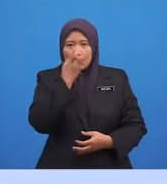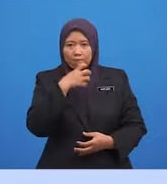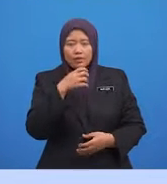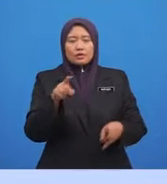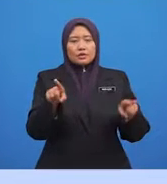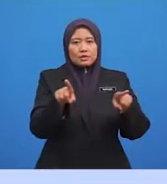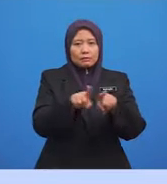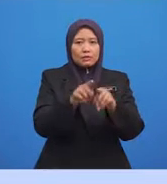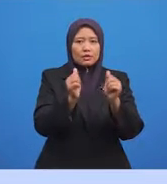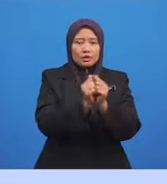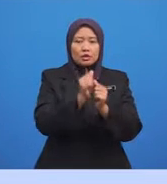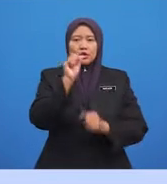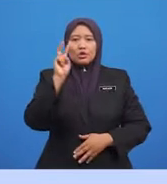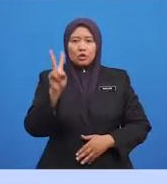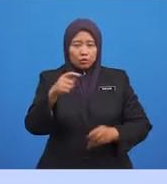tin sardin.